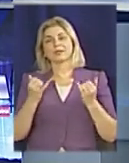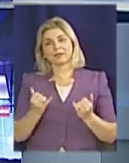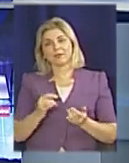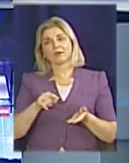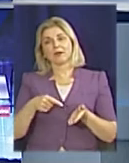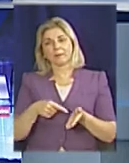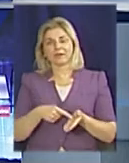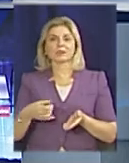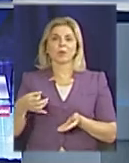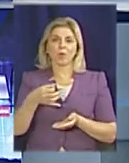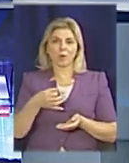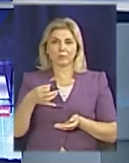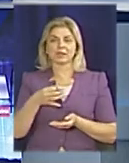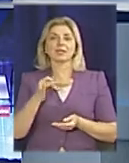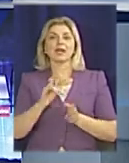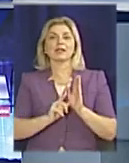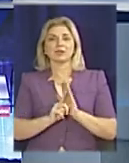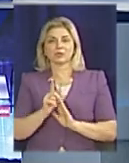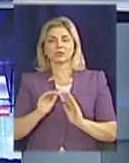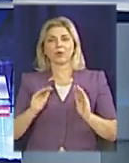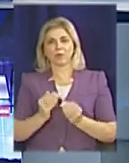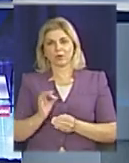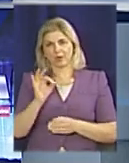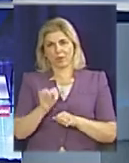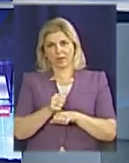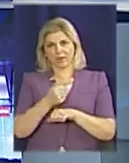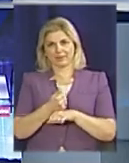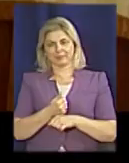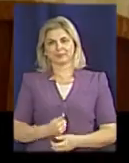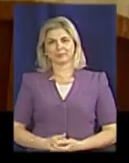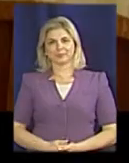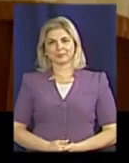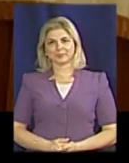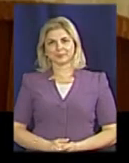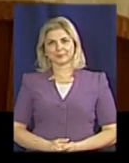області. Я Наталя Забазнова, а на початку – коротко про головне.